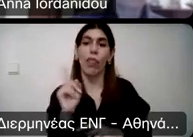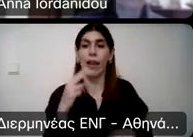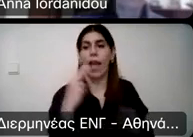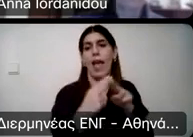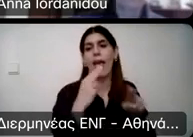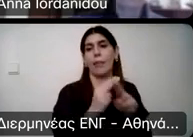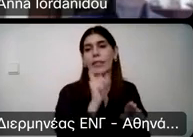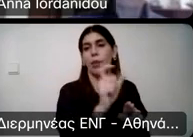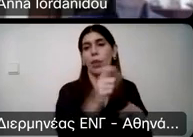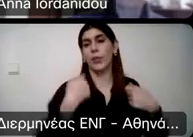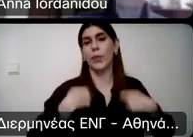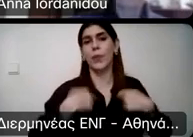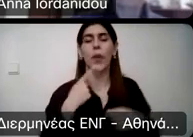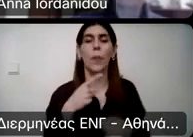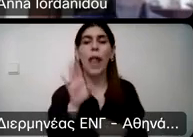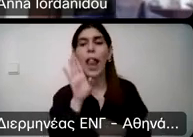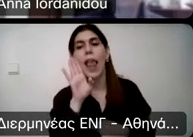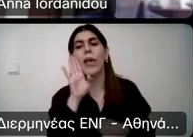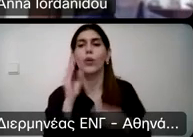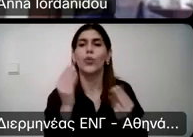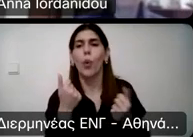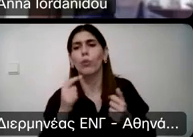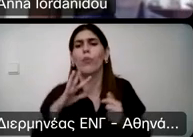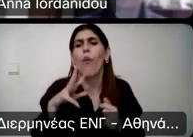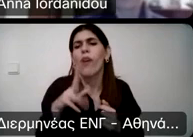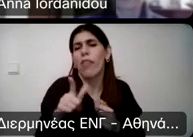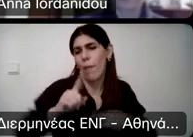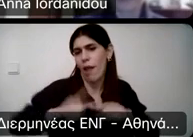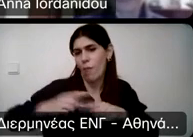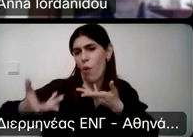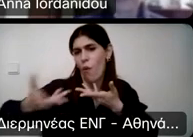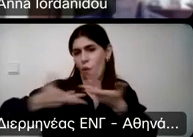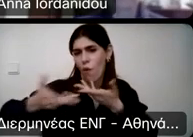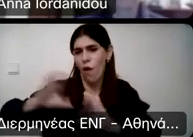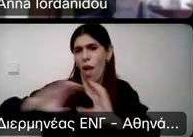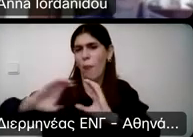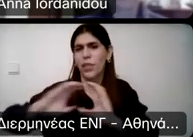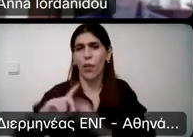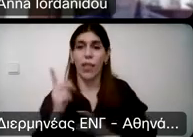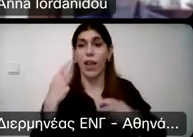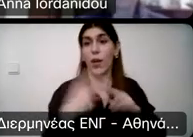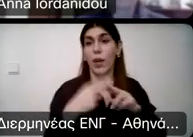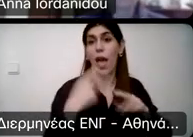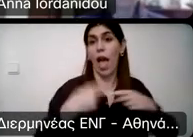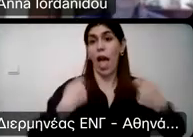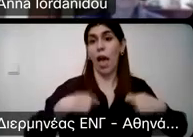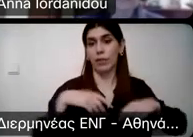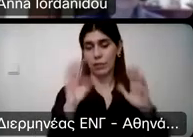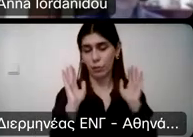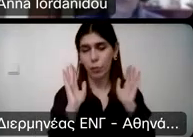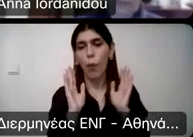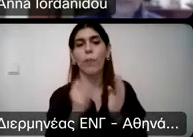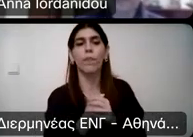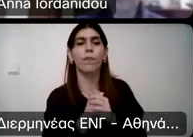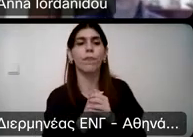συμβάλλεται. Εδώ βλέπετε ότι έχουμε από τη μεριά του λεξικού έχουμε και